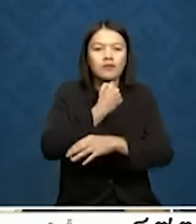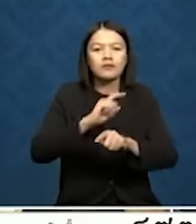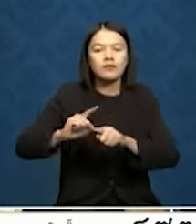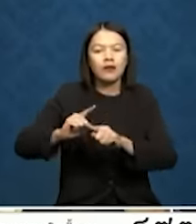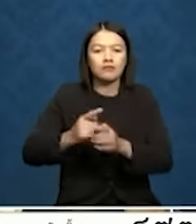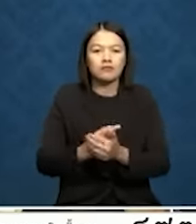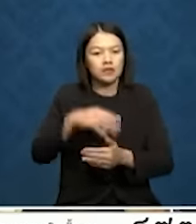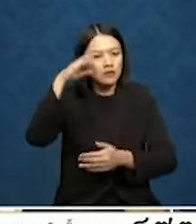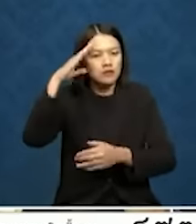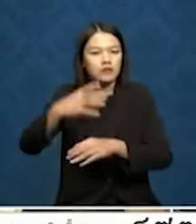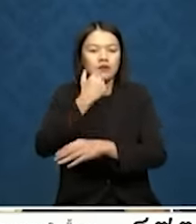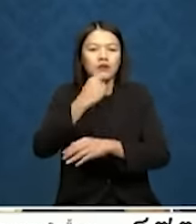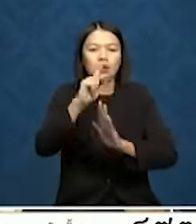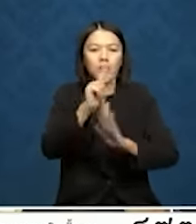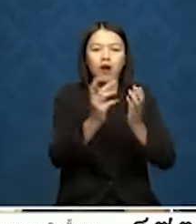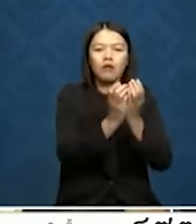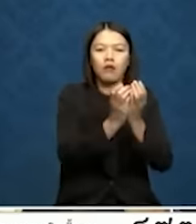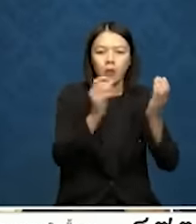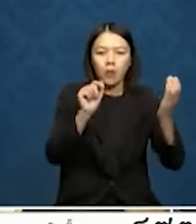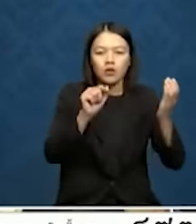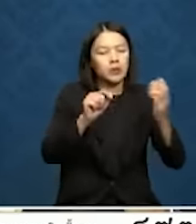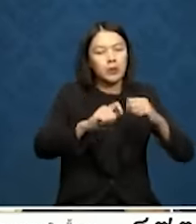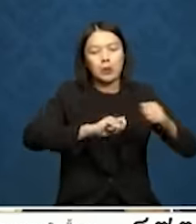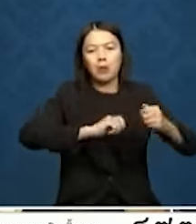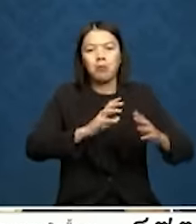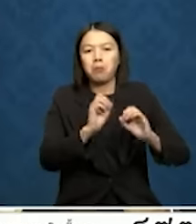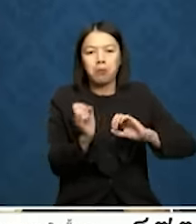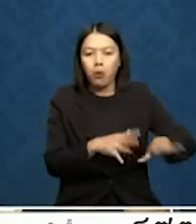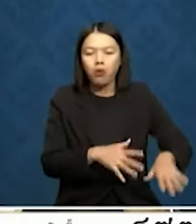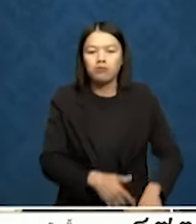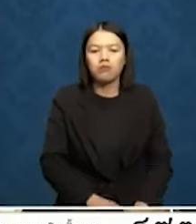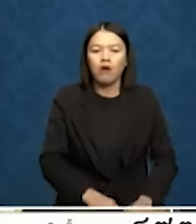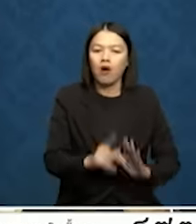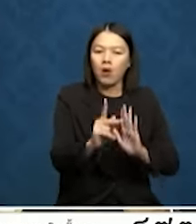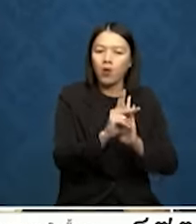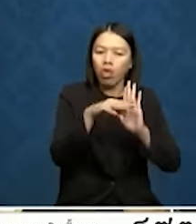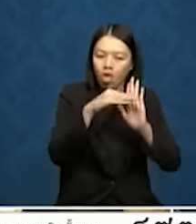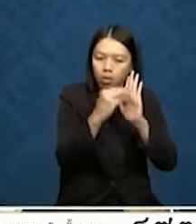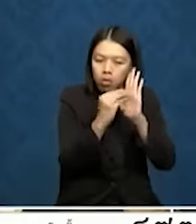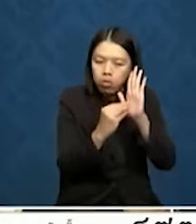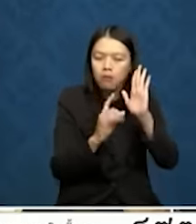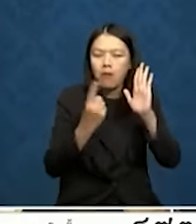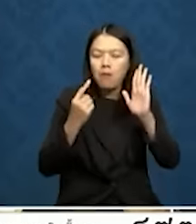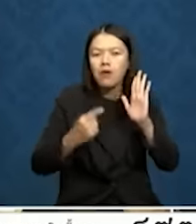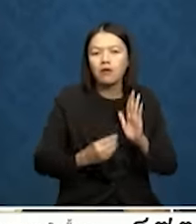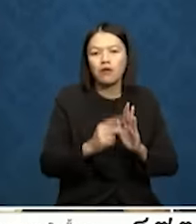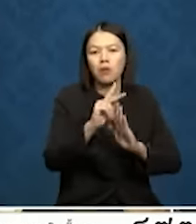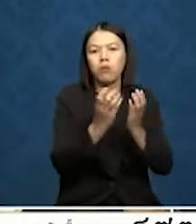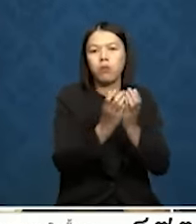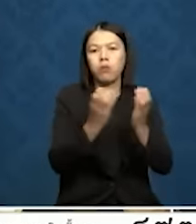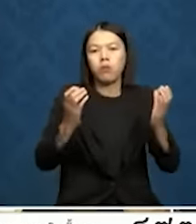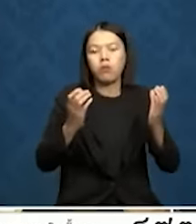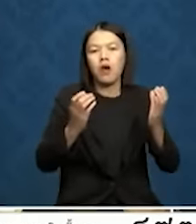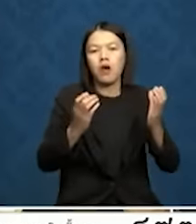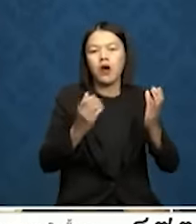โดยการฉีกรัฐธรรมนูญมาออกแบบกติกาบนพื้นฐานรัฐธรรมนูญที่ได้ชื่อว่าเป็นรัฐธรรมนูญปราบโก